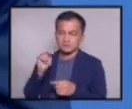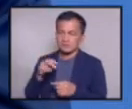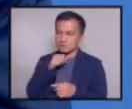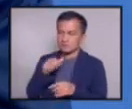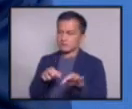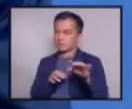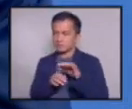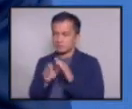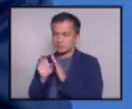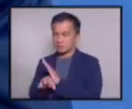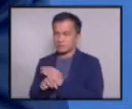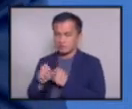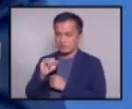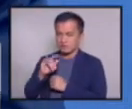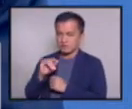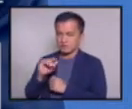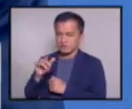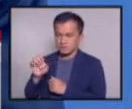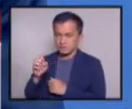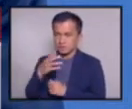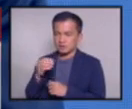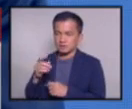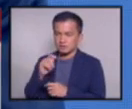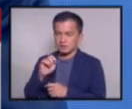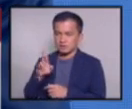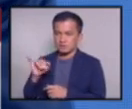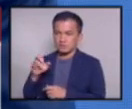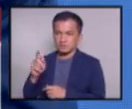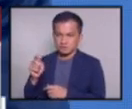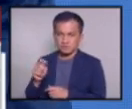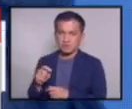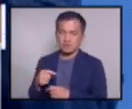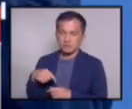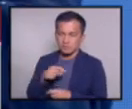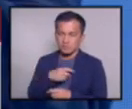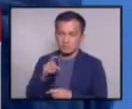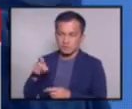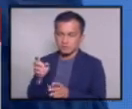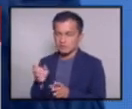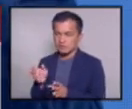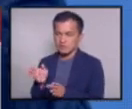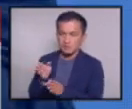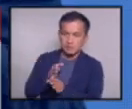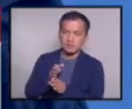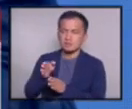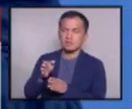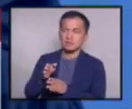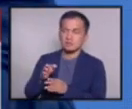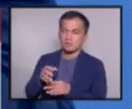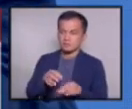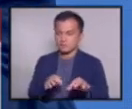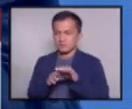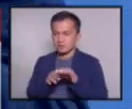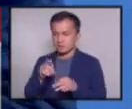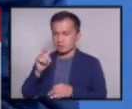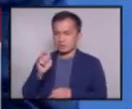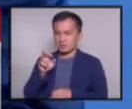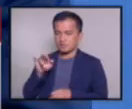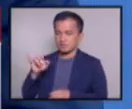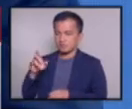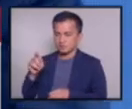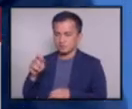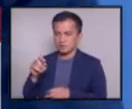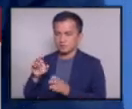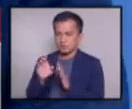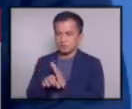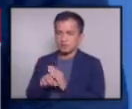natatakot ang mga criminal syndicates at saka mga terorista. So we have to align it para matakot ang mga terorista at criminal